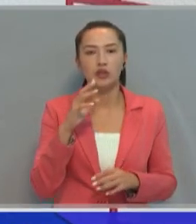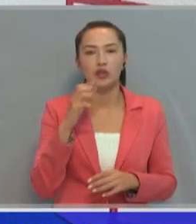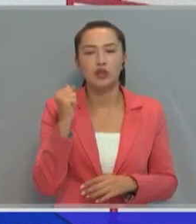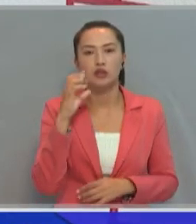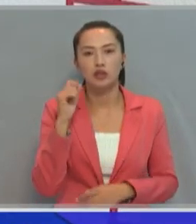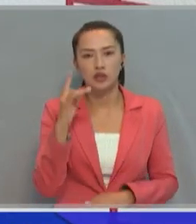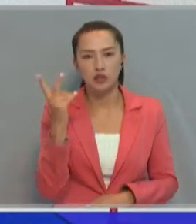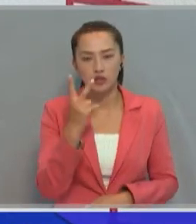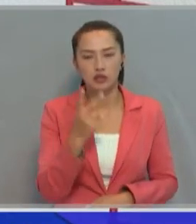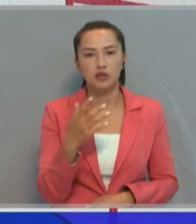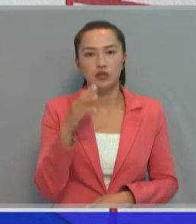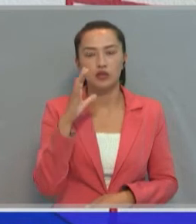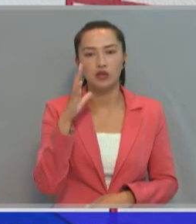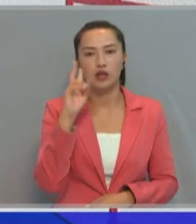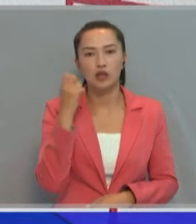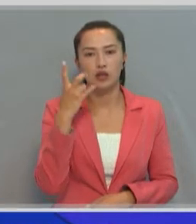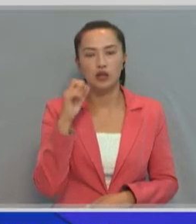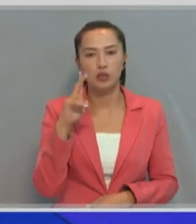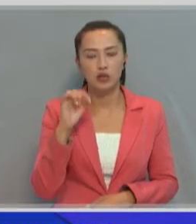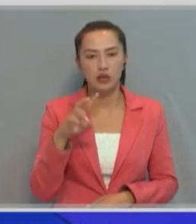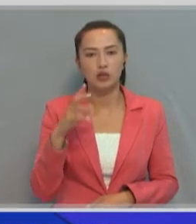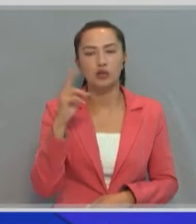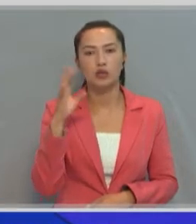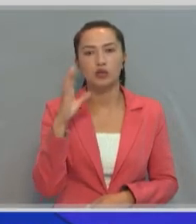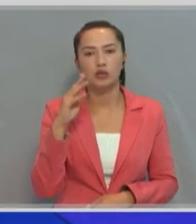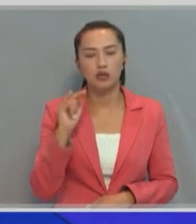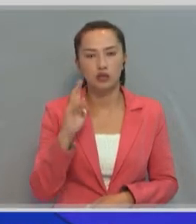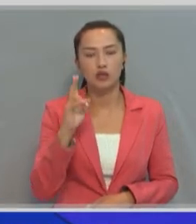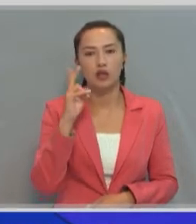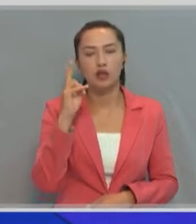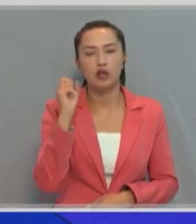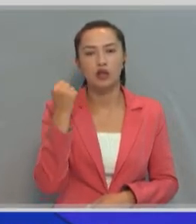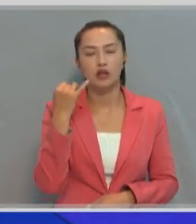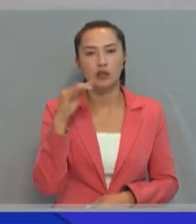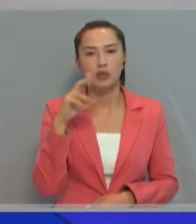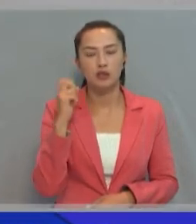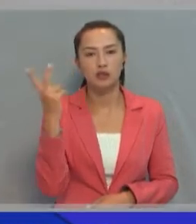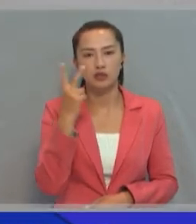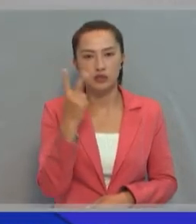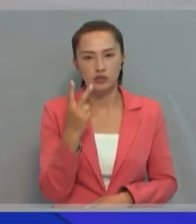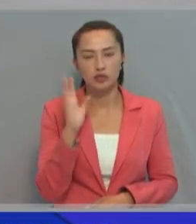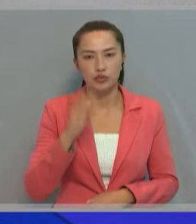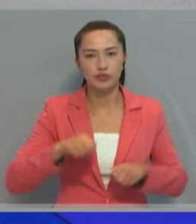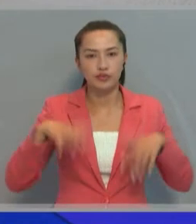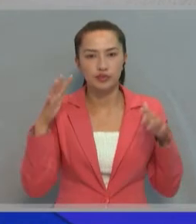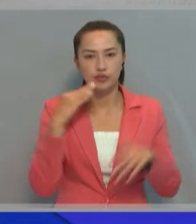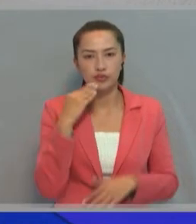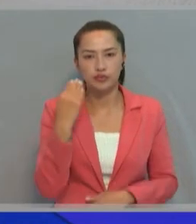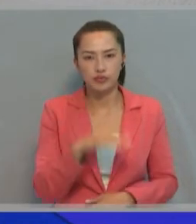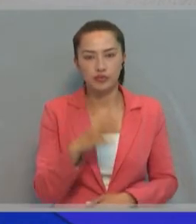Асар-2, Солтүстік Саяжай, Қайнарбұлақ, Достық, Қайтпас-2 шағын аудандарындағы 60 мыңға жуық тұрғын қамтылады деп